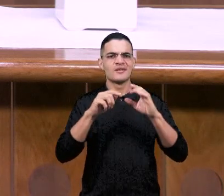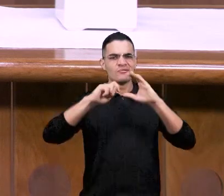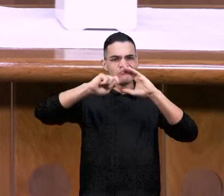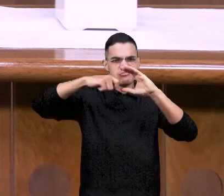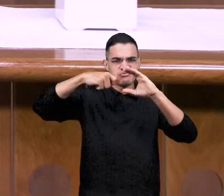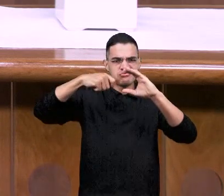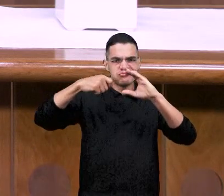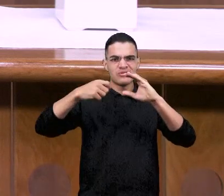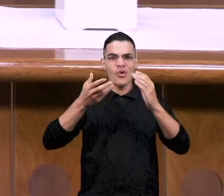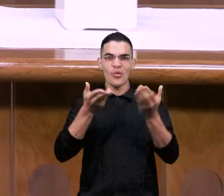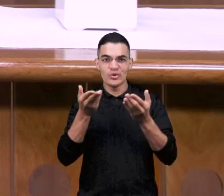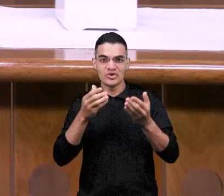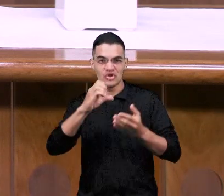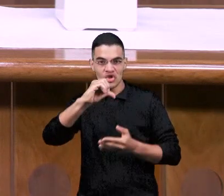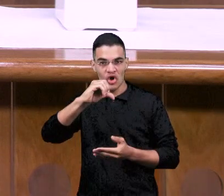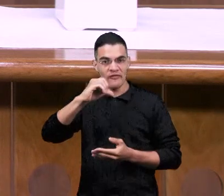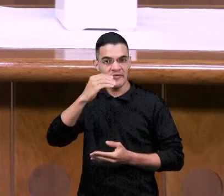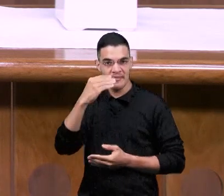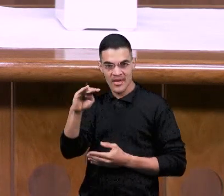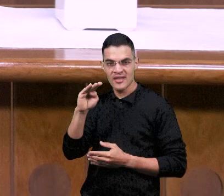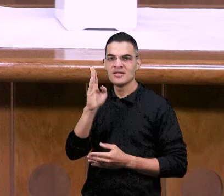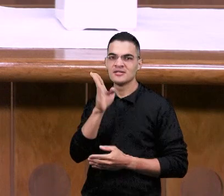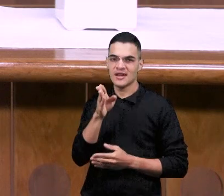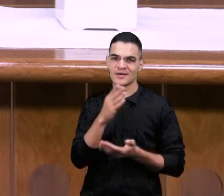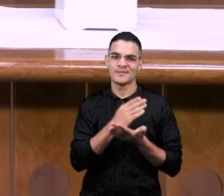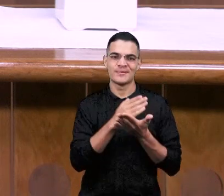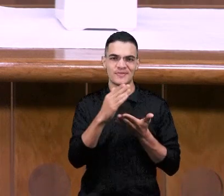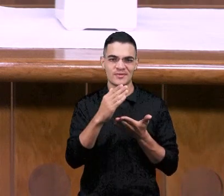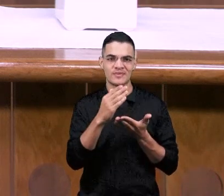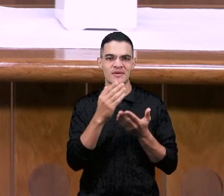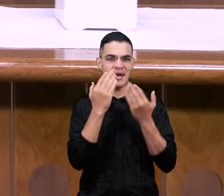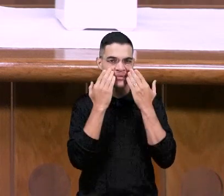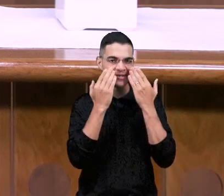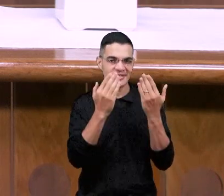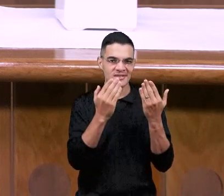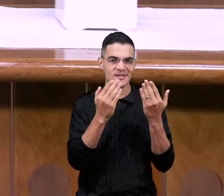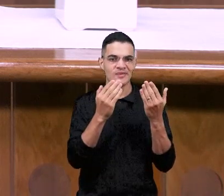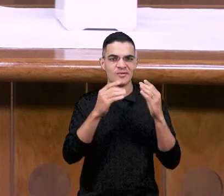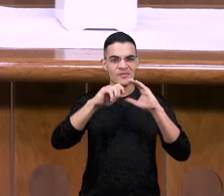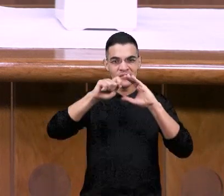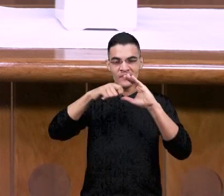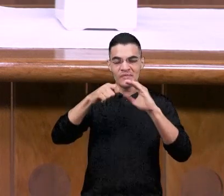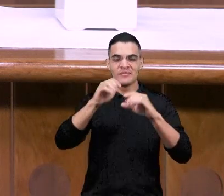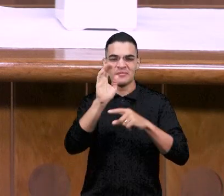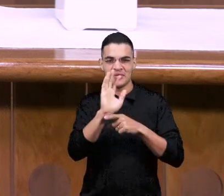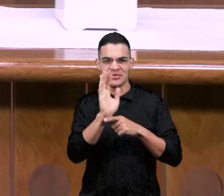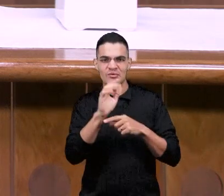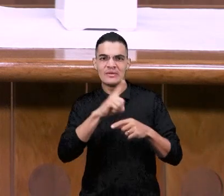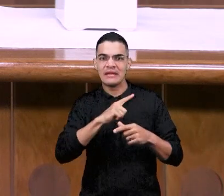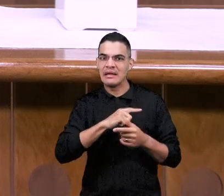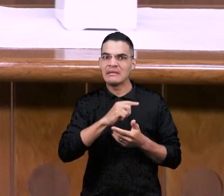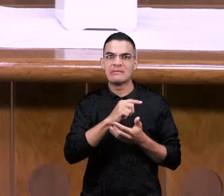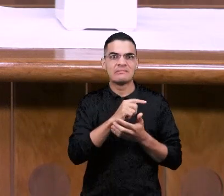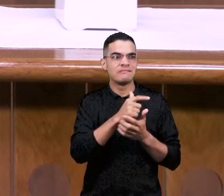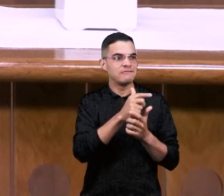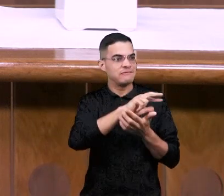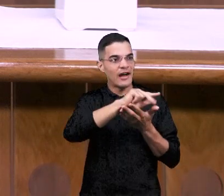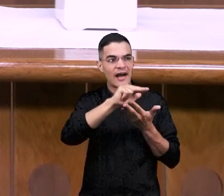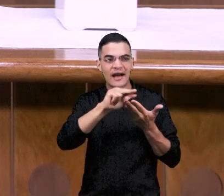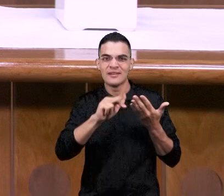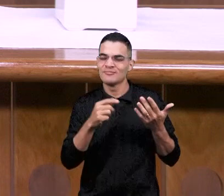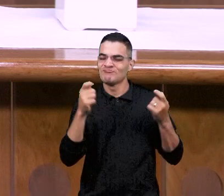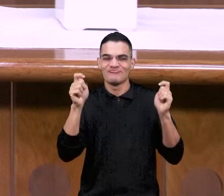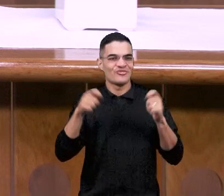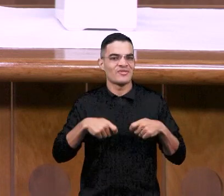avons déjà commencé la partie du matin à 9h30, la présentation de quelques vidéos, parce que ce sont beaucoup. Nous ne pouvons pas placer